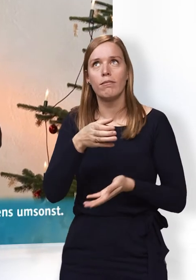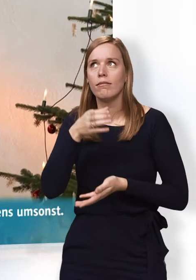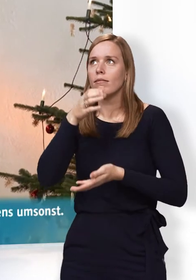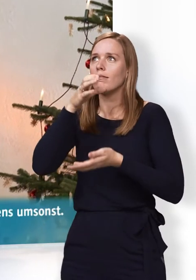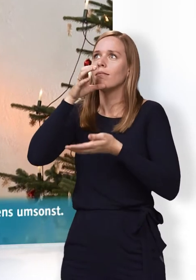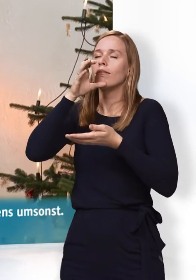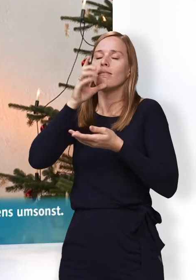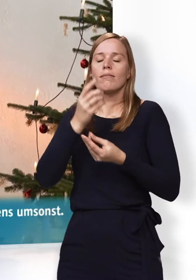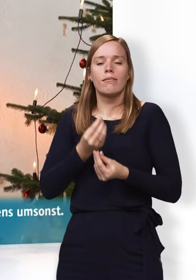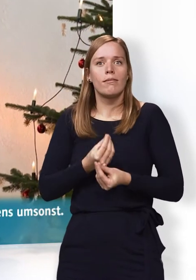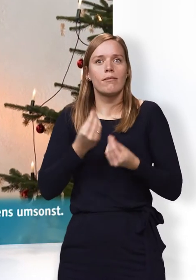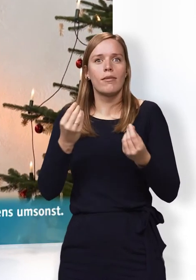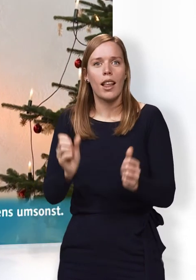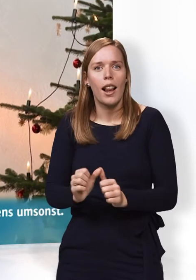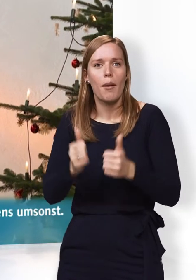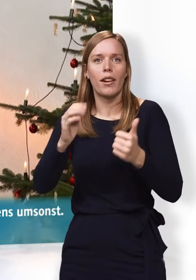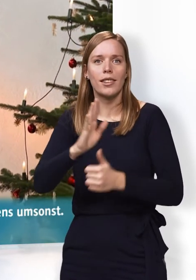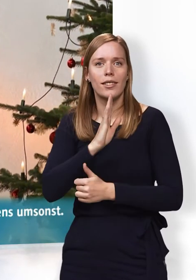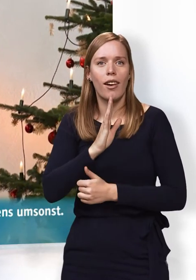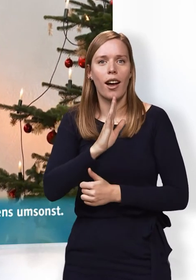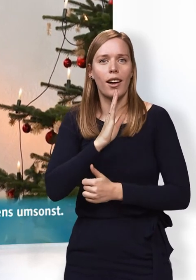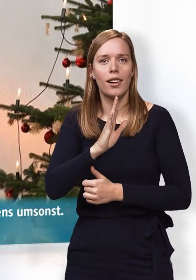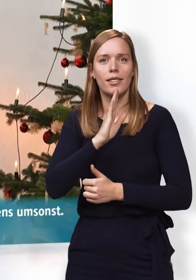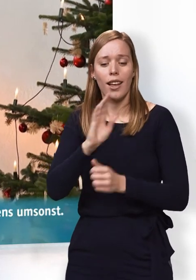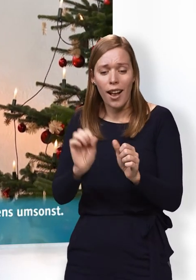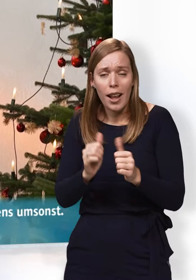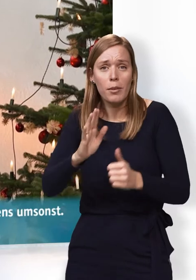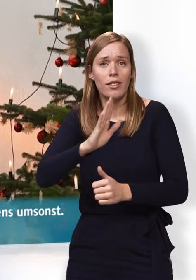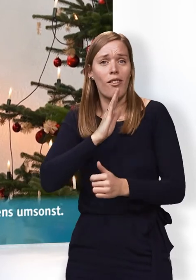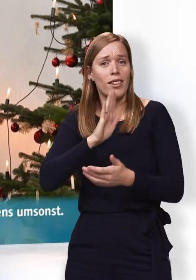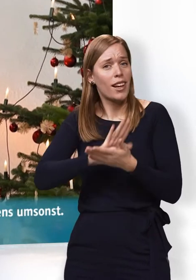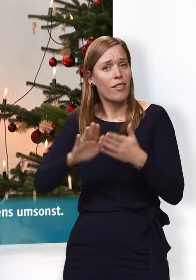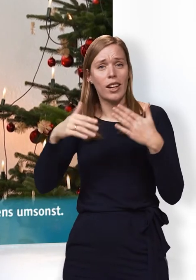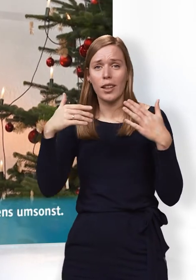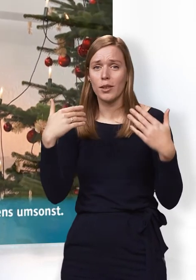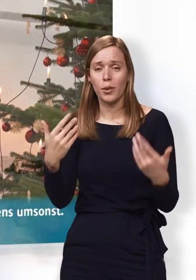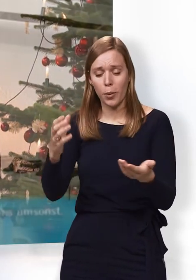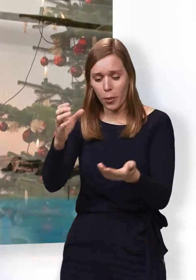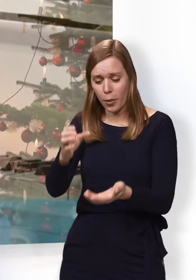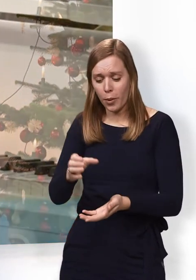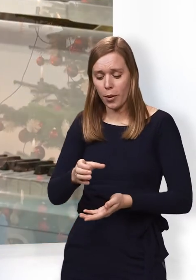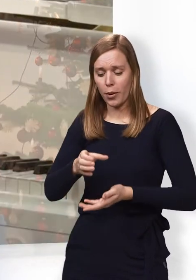Lebendiges Wasser, Wasser des Lebens umsonst.